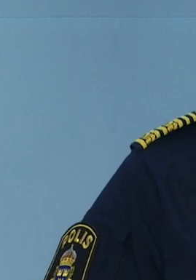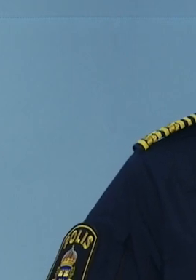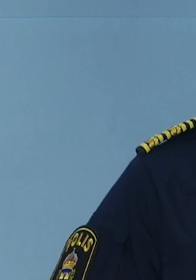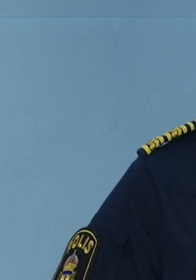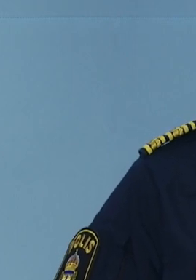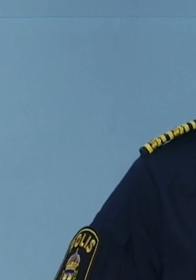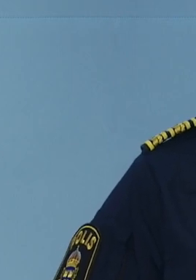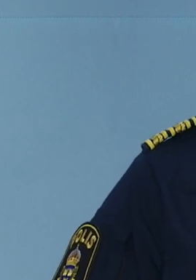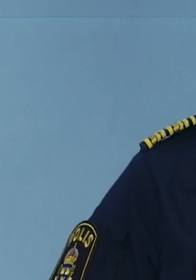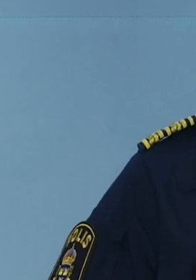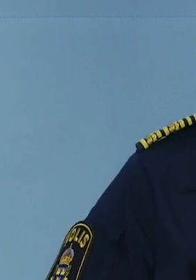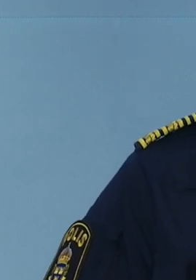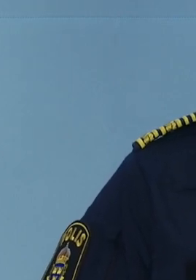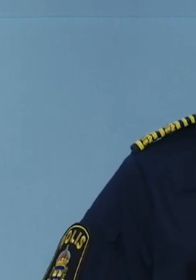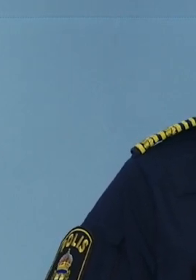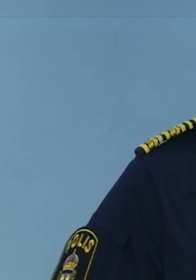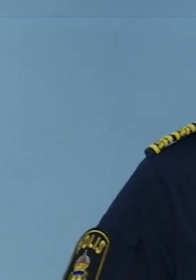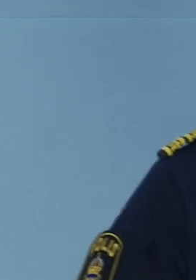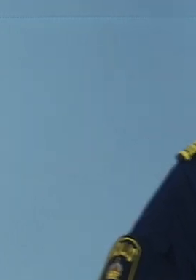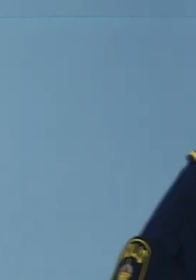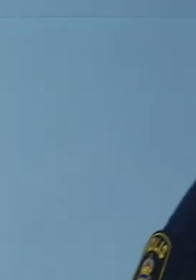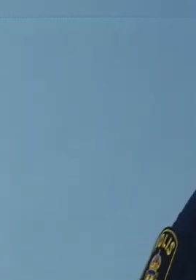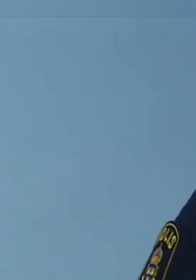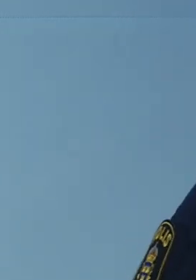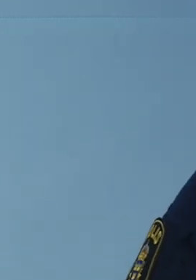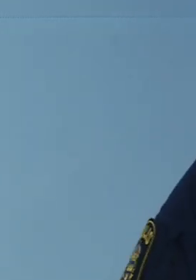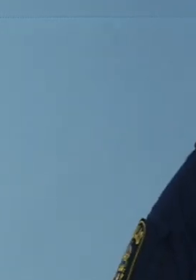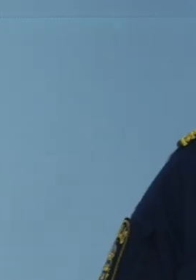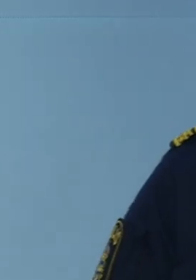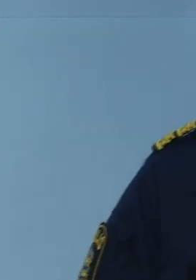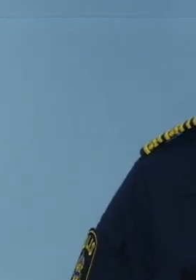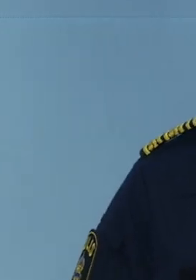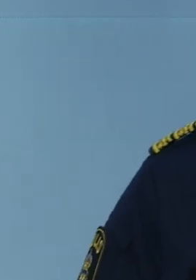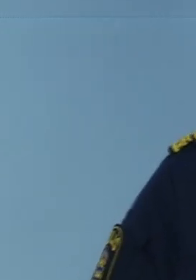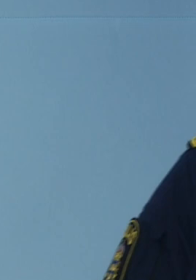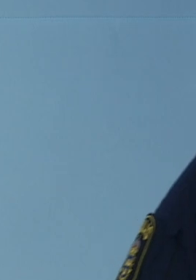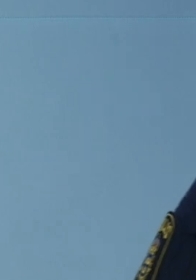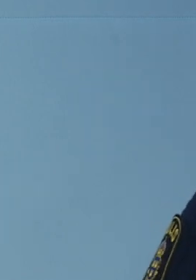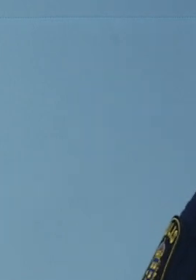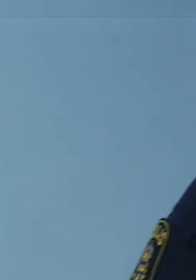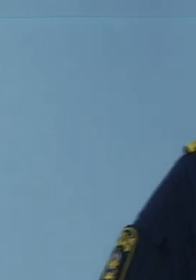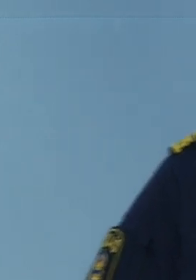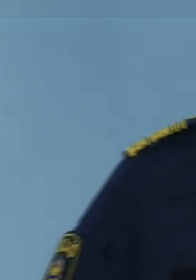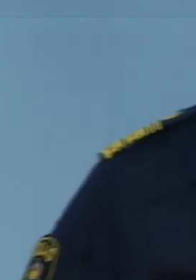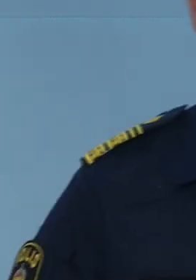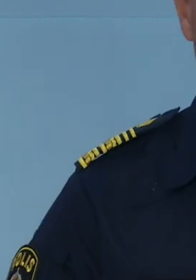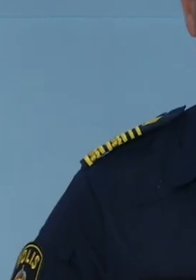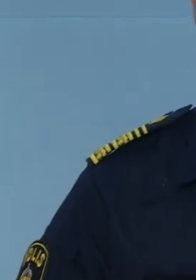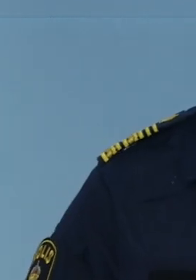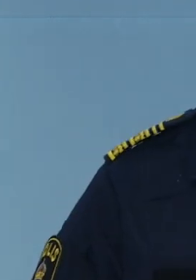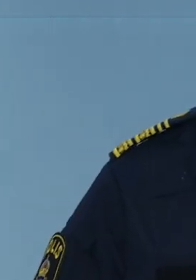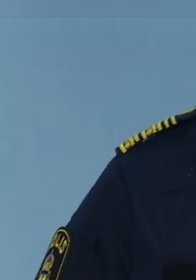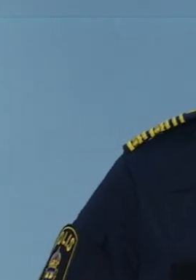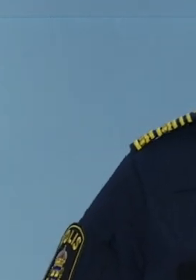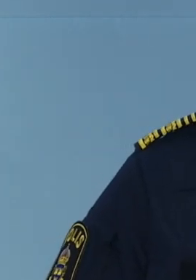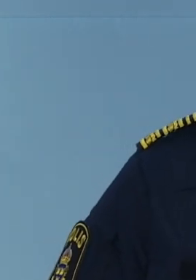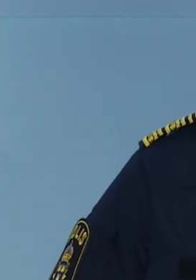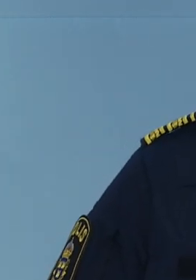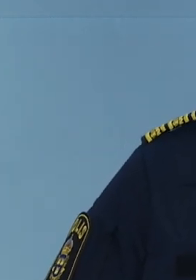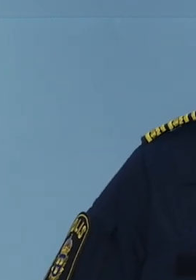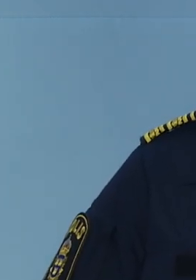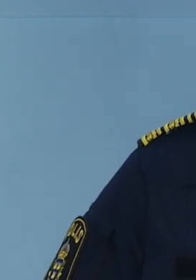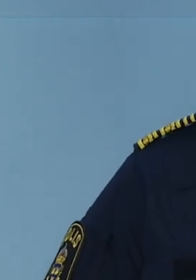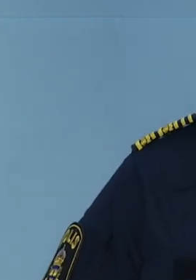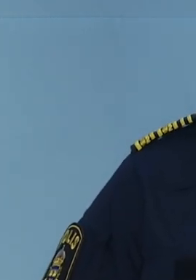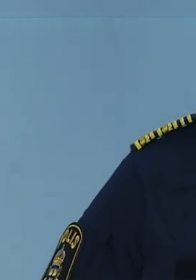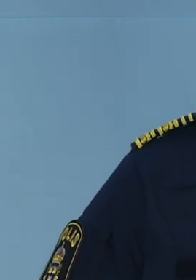sidan 23. 5 centimeters artikel. Det där tror jag är något som vi måste fundera på allihopa. Vi ser